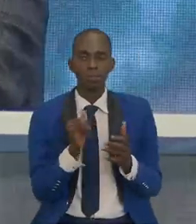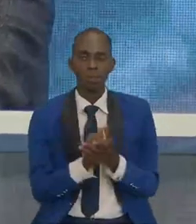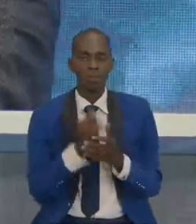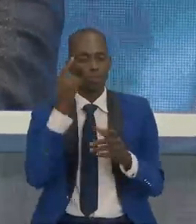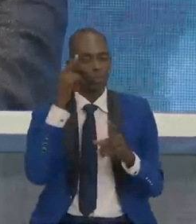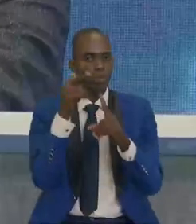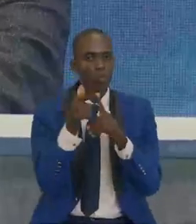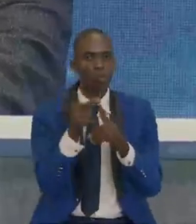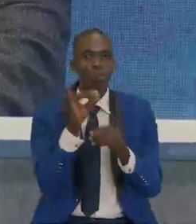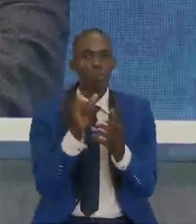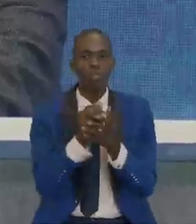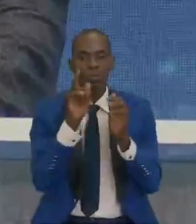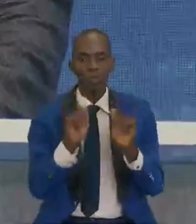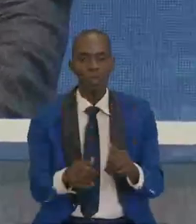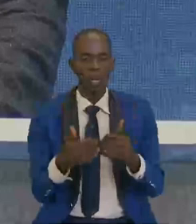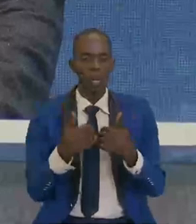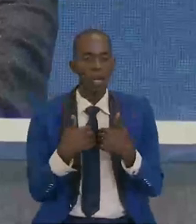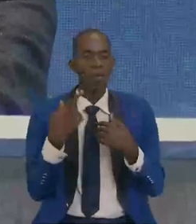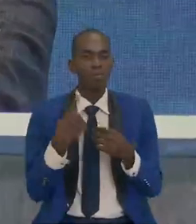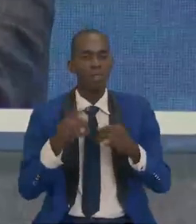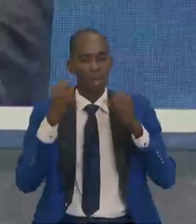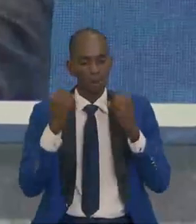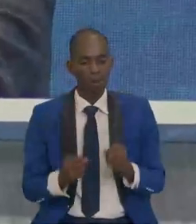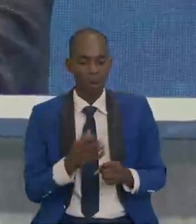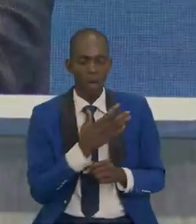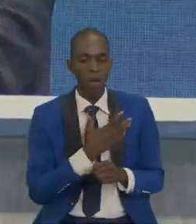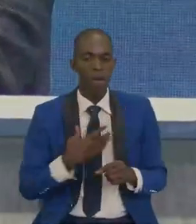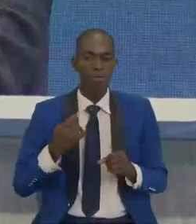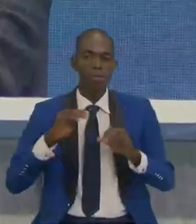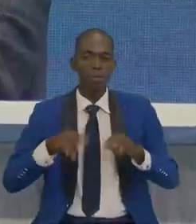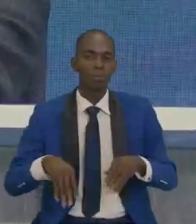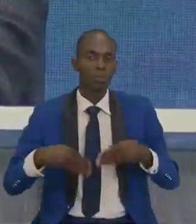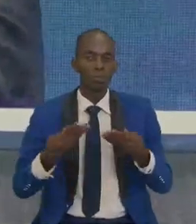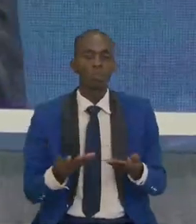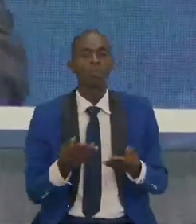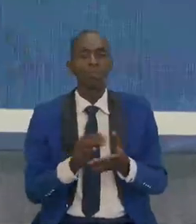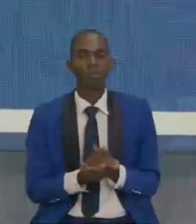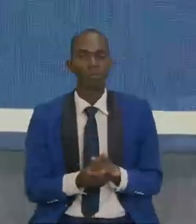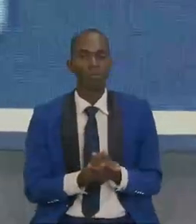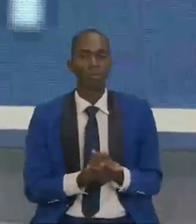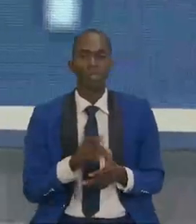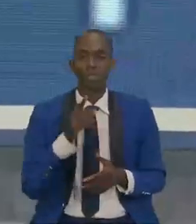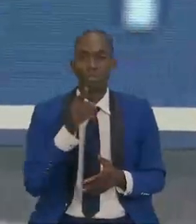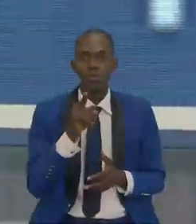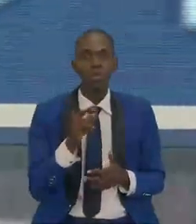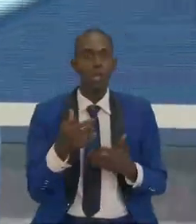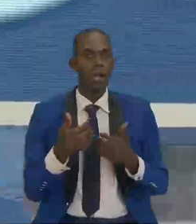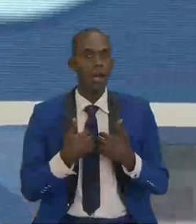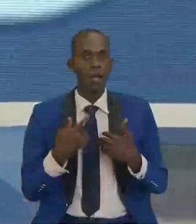avez la passion et la poursuite afin d'avoir la puissance et la